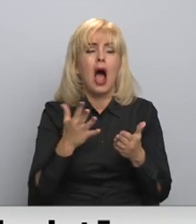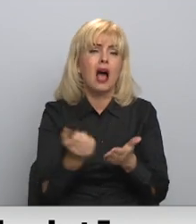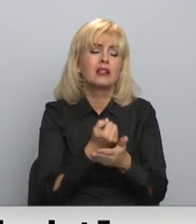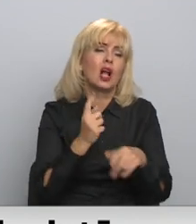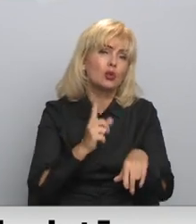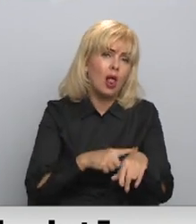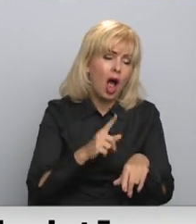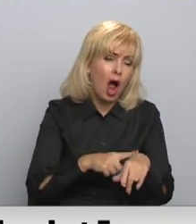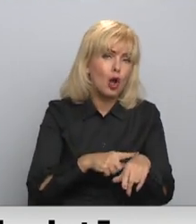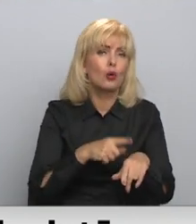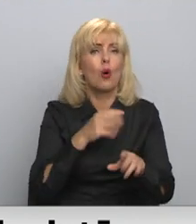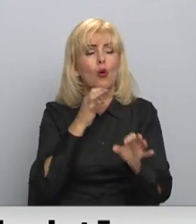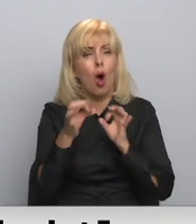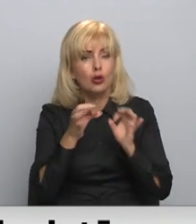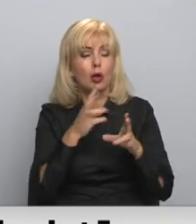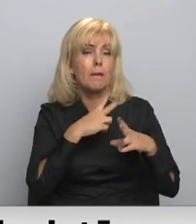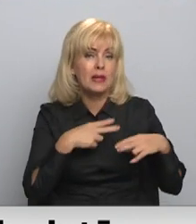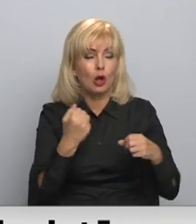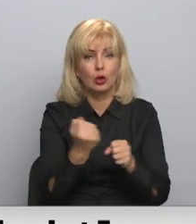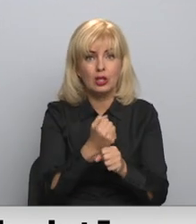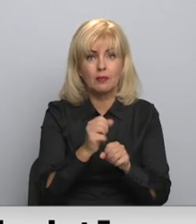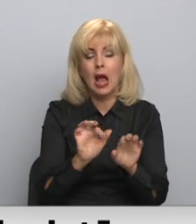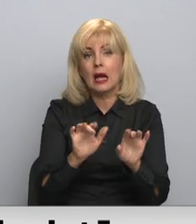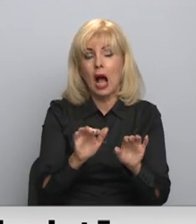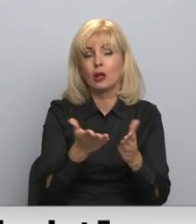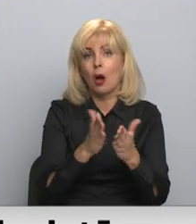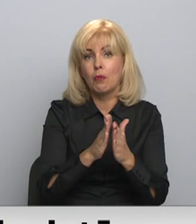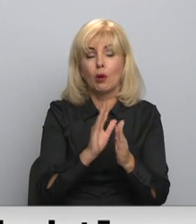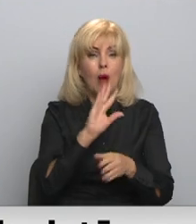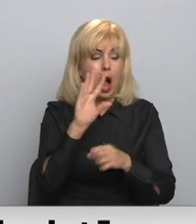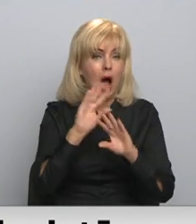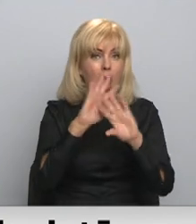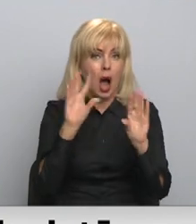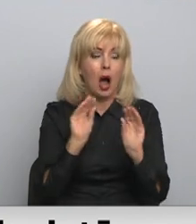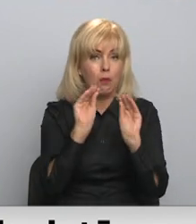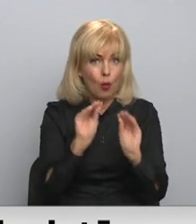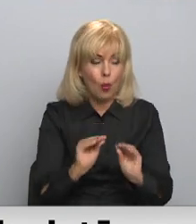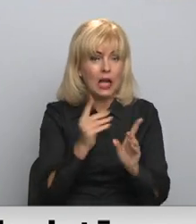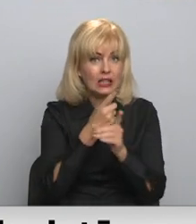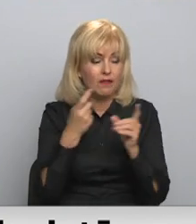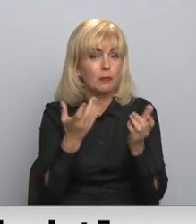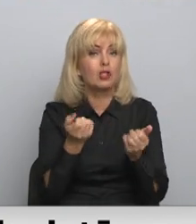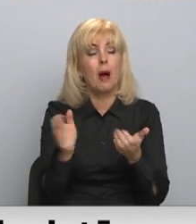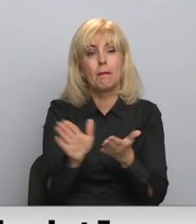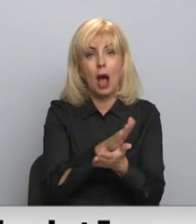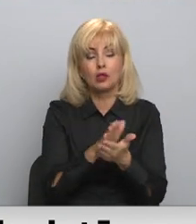un konsultēties. Biedrība arī izstrādājusi digitālo bukletu, apkopojot informāciju par to, kur var saņemt